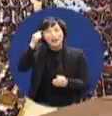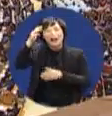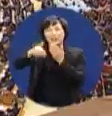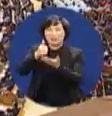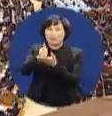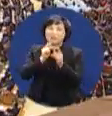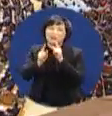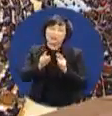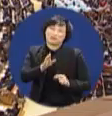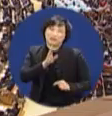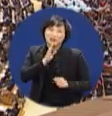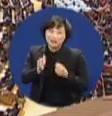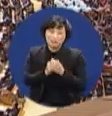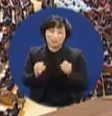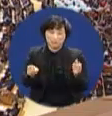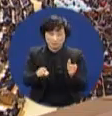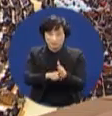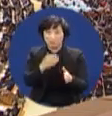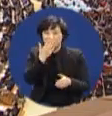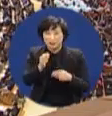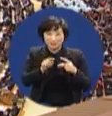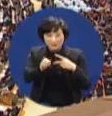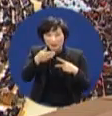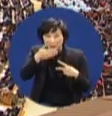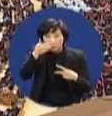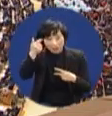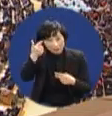것입니다. 이해가 됩니까?